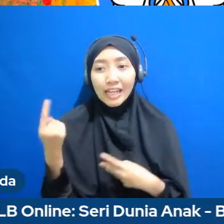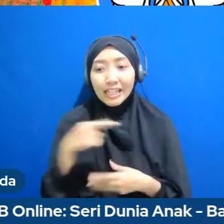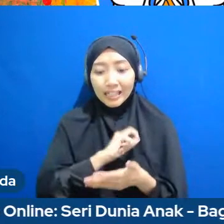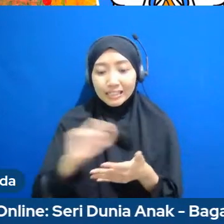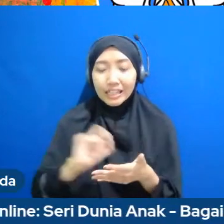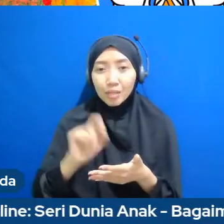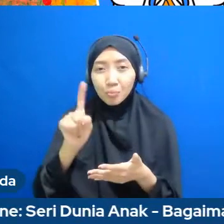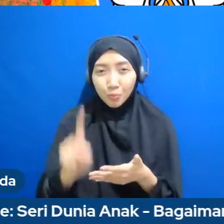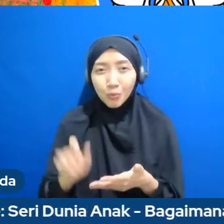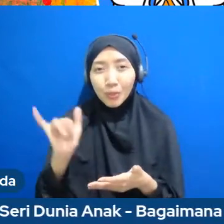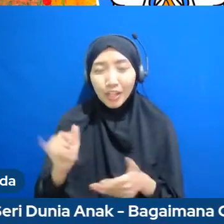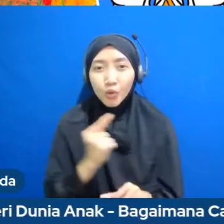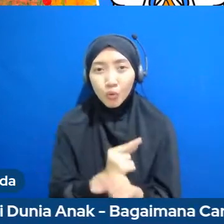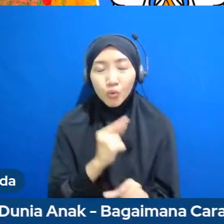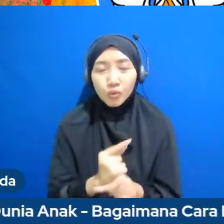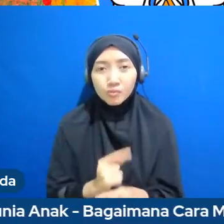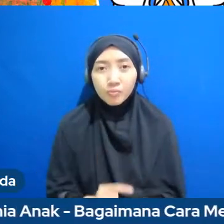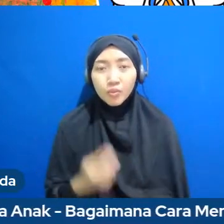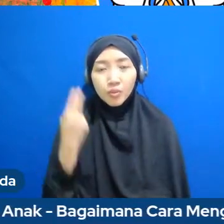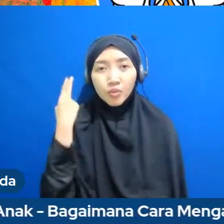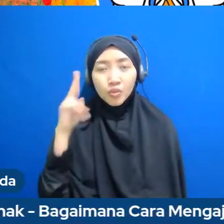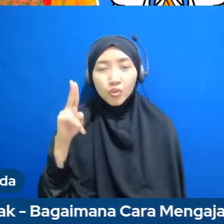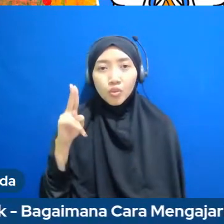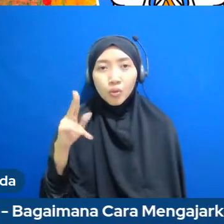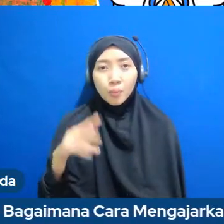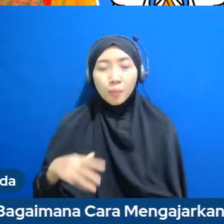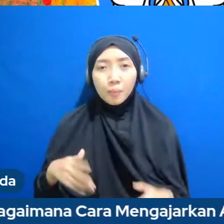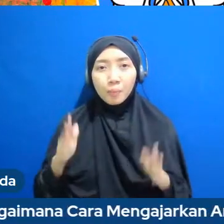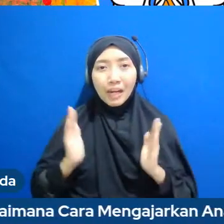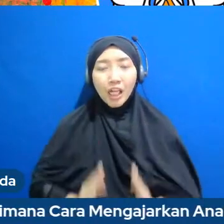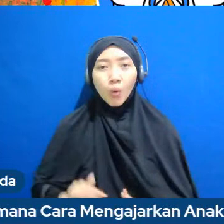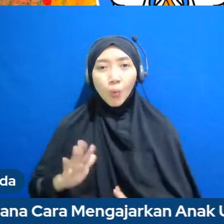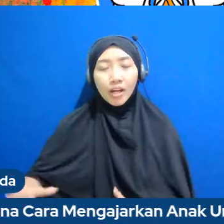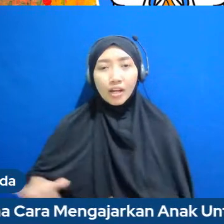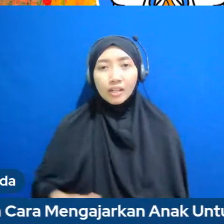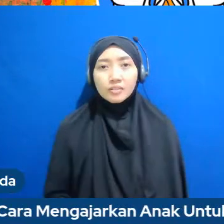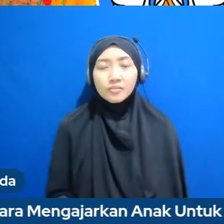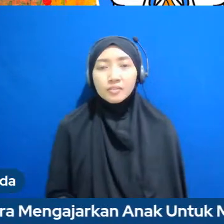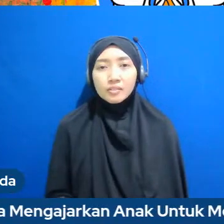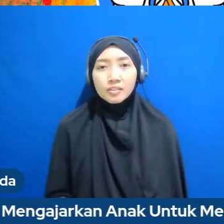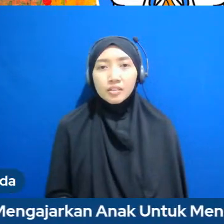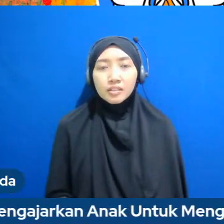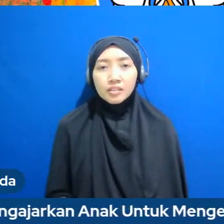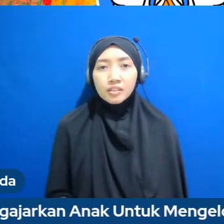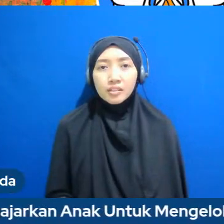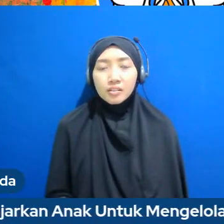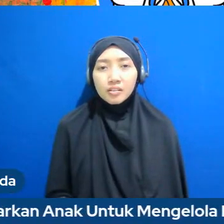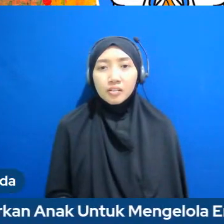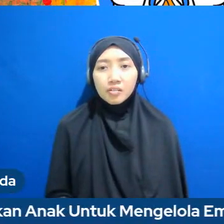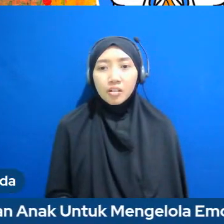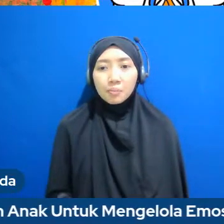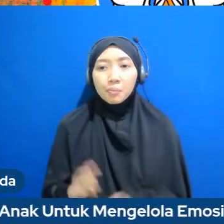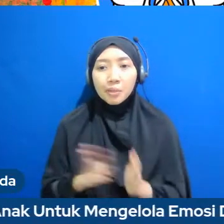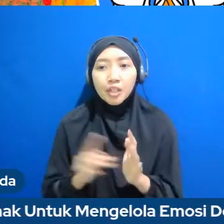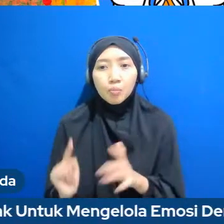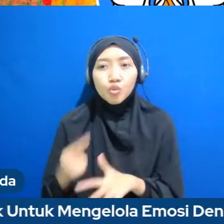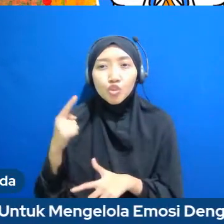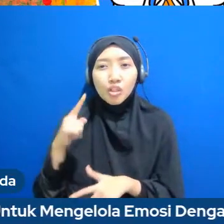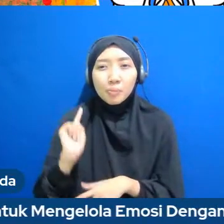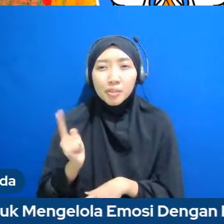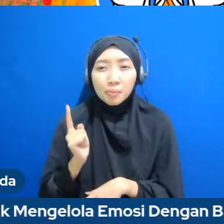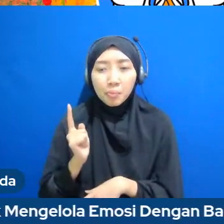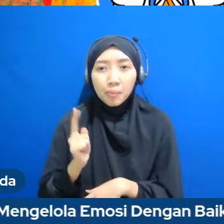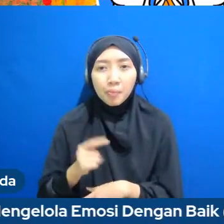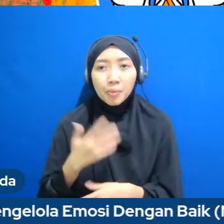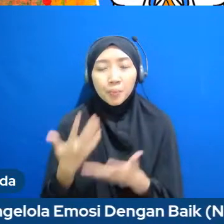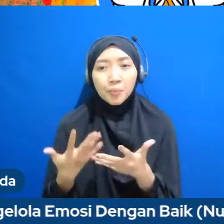ya guru ya, terhadap perilaku anak, apa yang menyebabkan perilaku tersebut terjadi ya, seperti itu. Oke, lebih mungkin